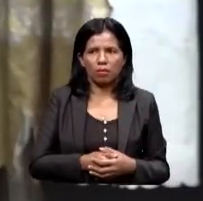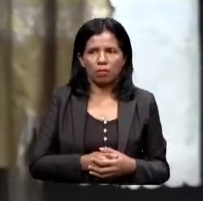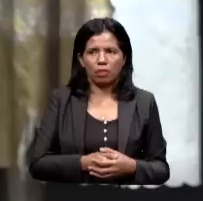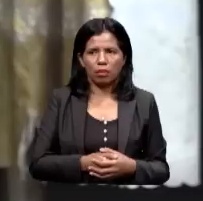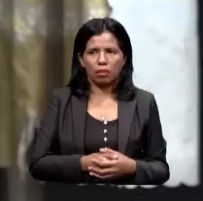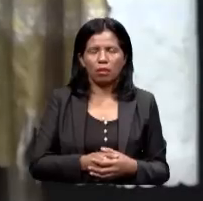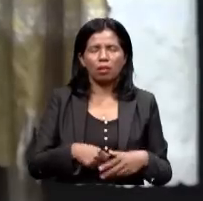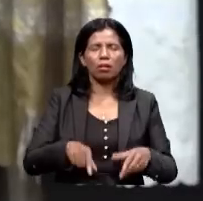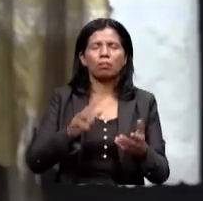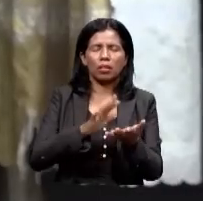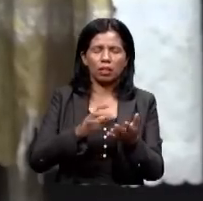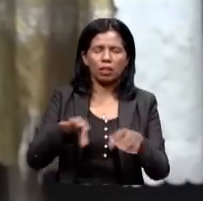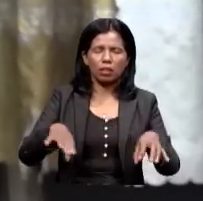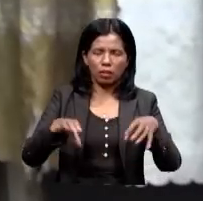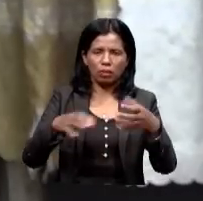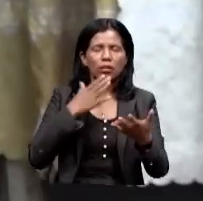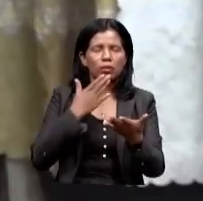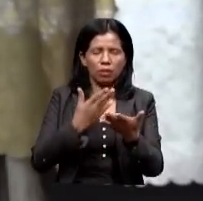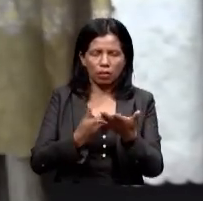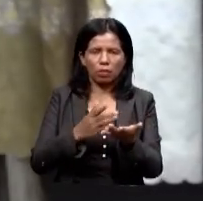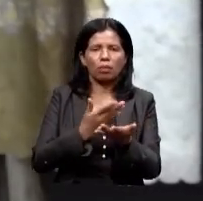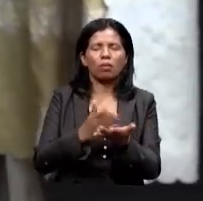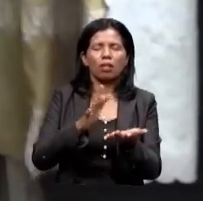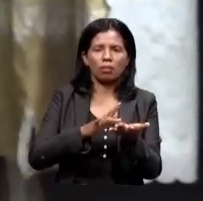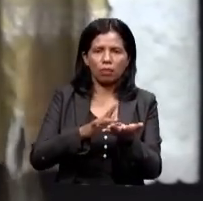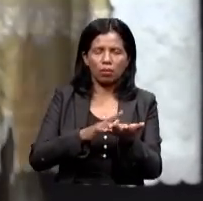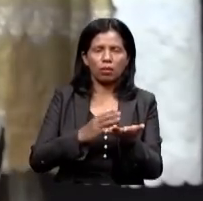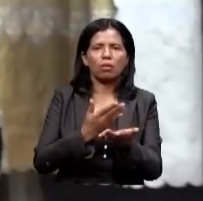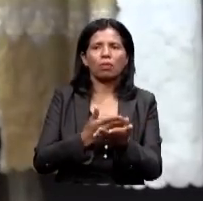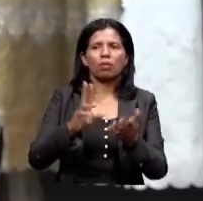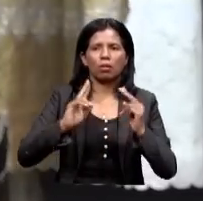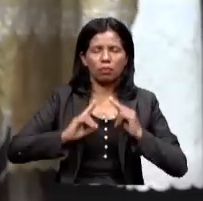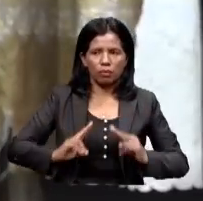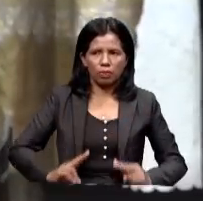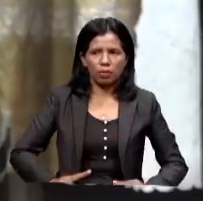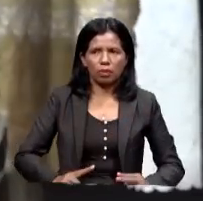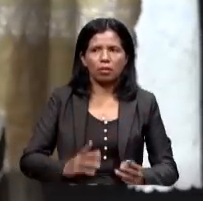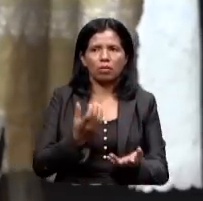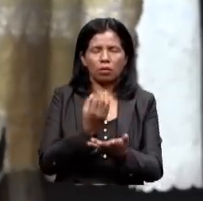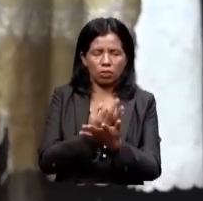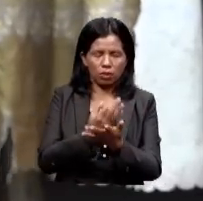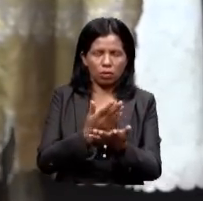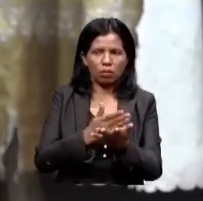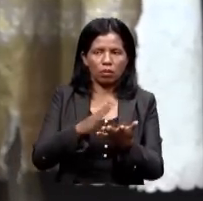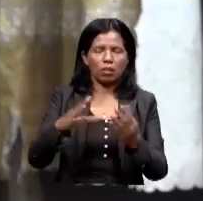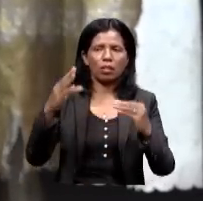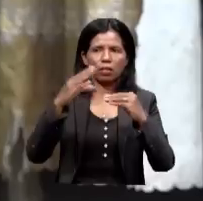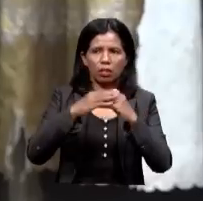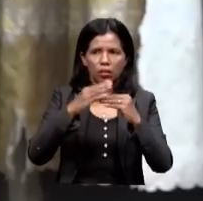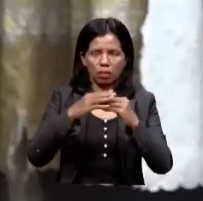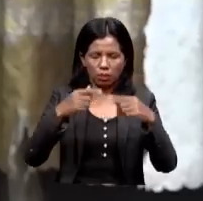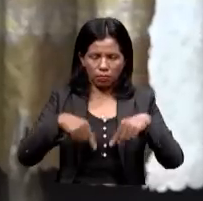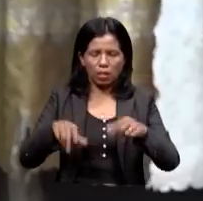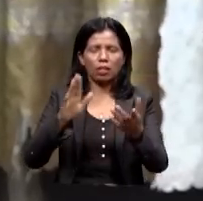Okareganya servisu dia kona osan hira matu hola imoru kosan hira tu hola parda osan hira matu hola surat lapisera pas sepatu labar sira ba